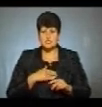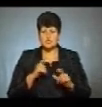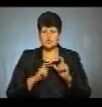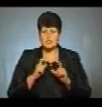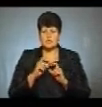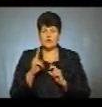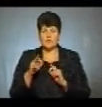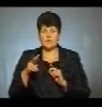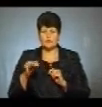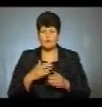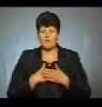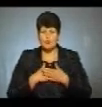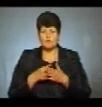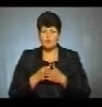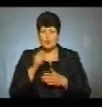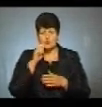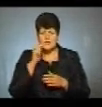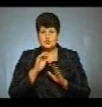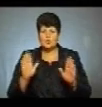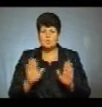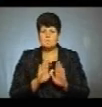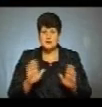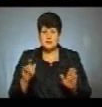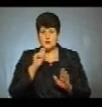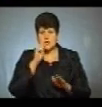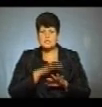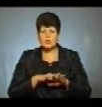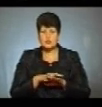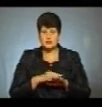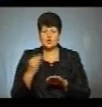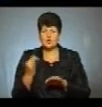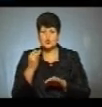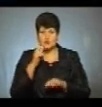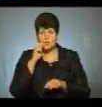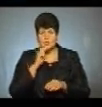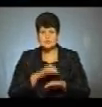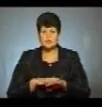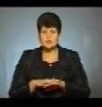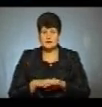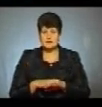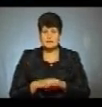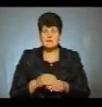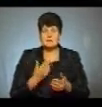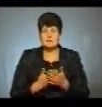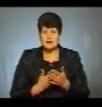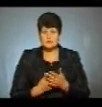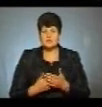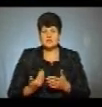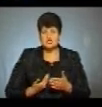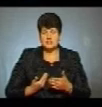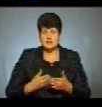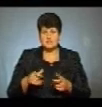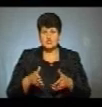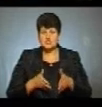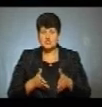дусі любові до української пісні, до українського народу, до історії українського народу. І яскравим прикладом життєвий шлях